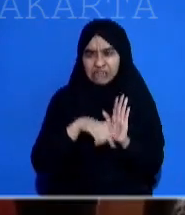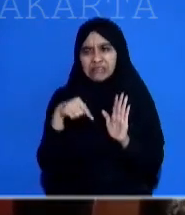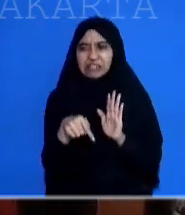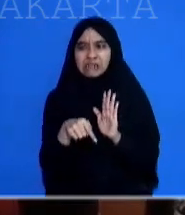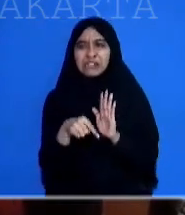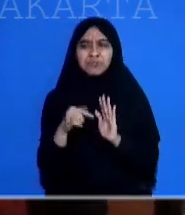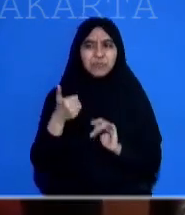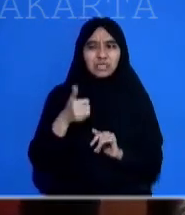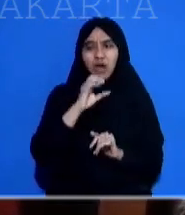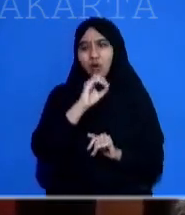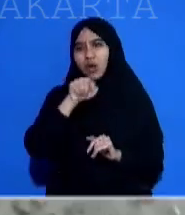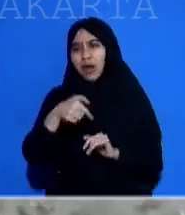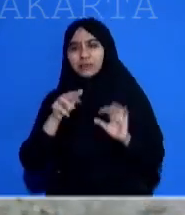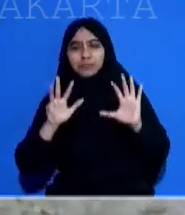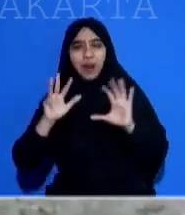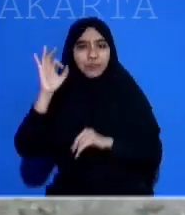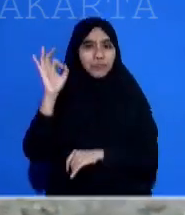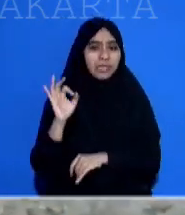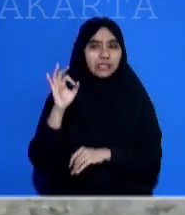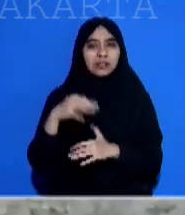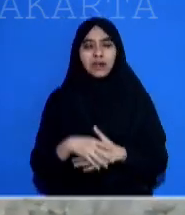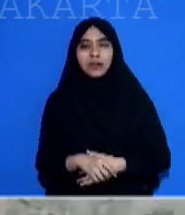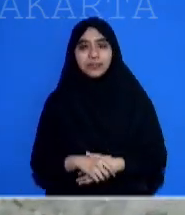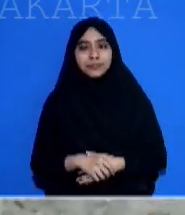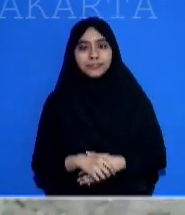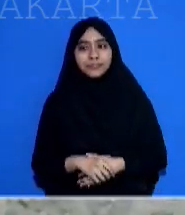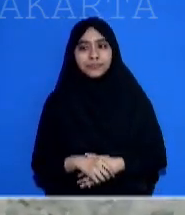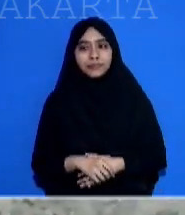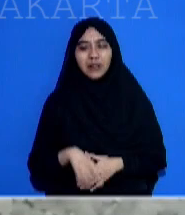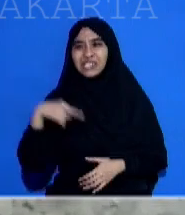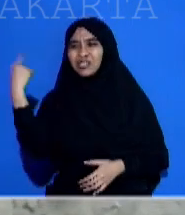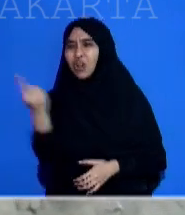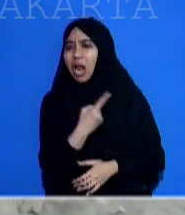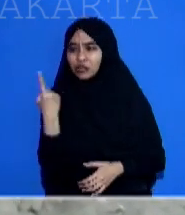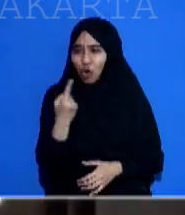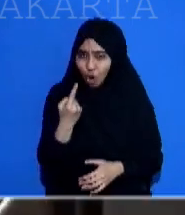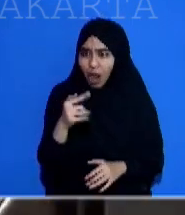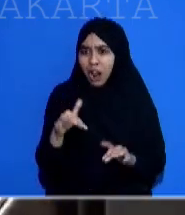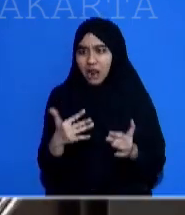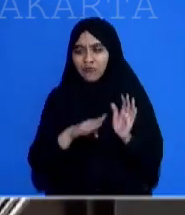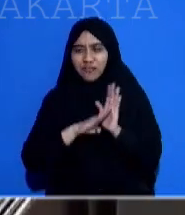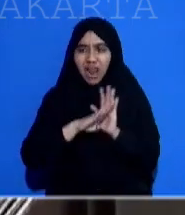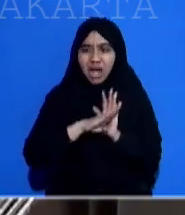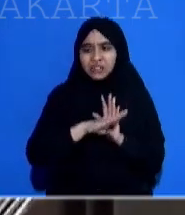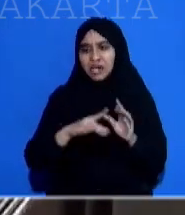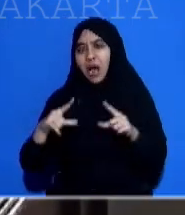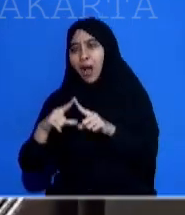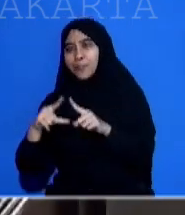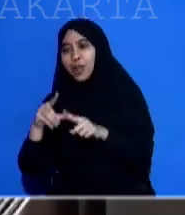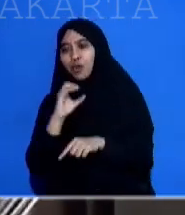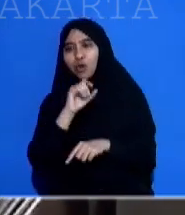secara bulanan angka tersebut lebih rendah dari angka inflasi nasional secara bulanan di bulan April 2024